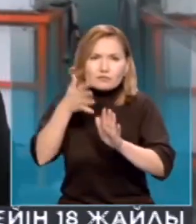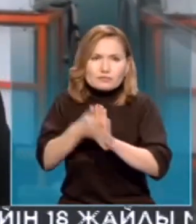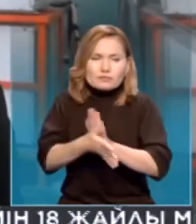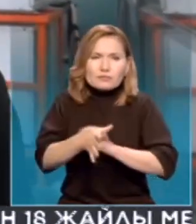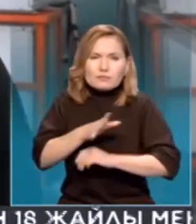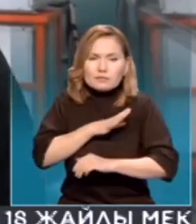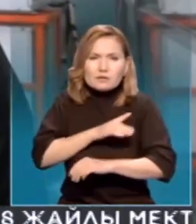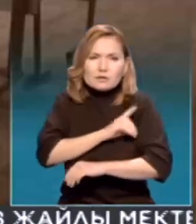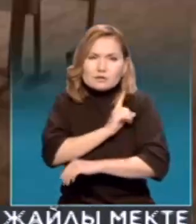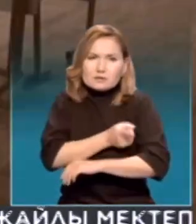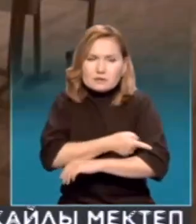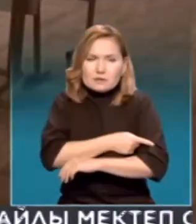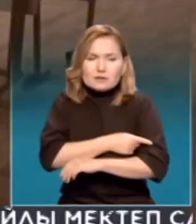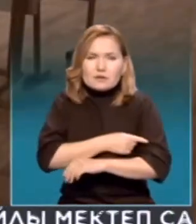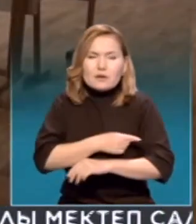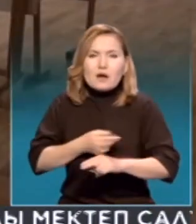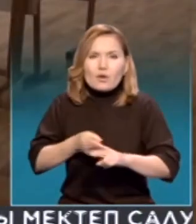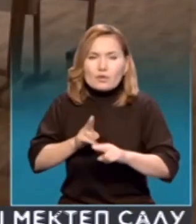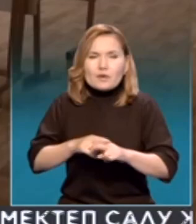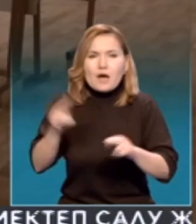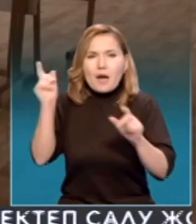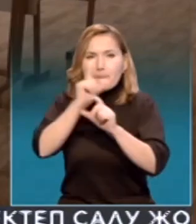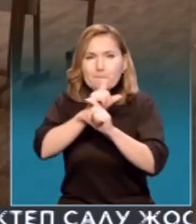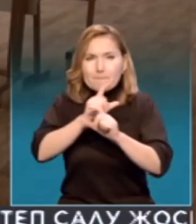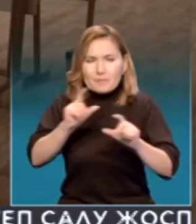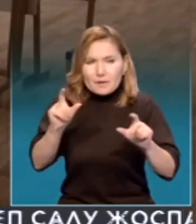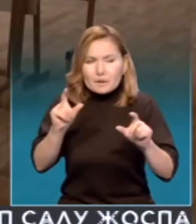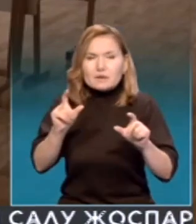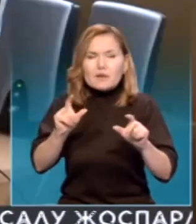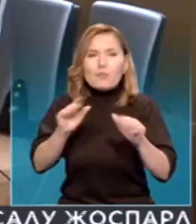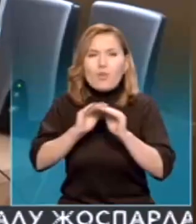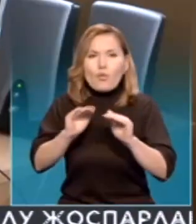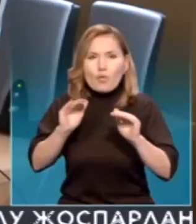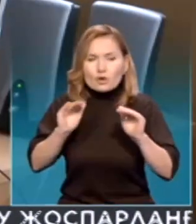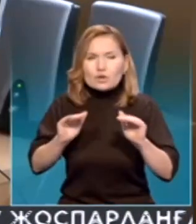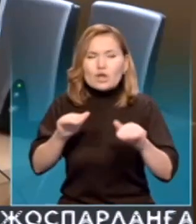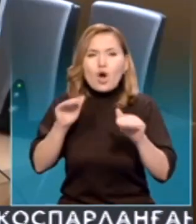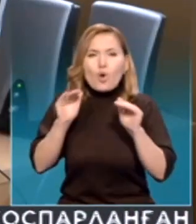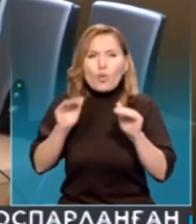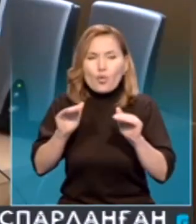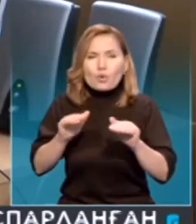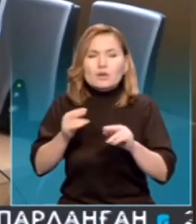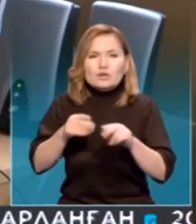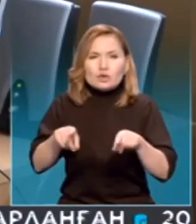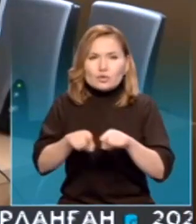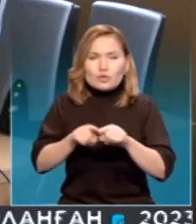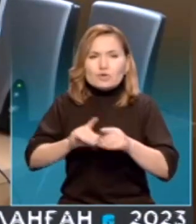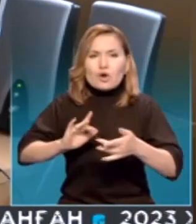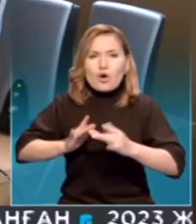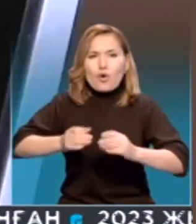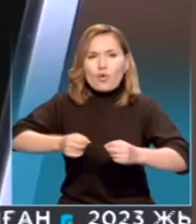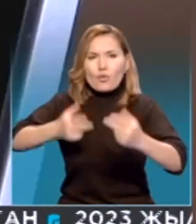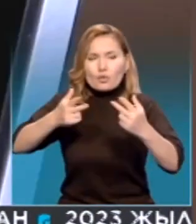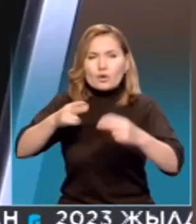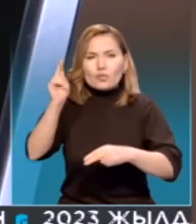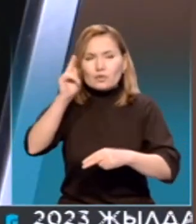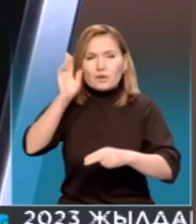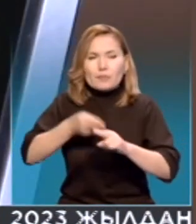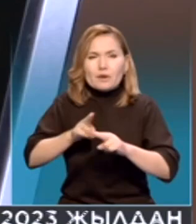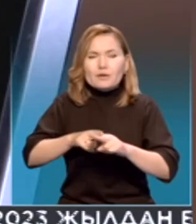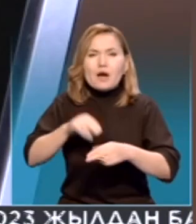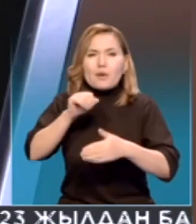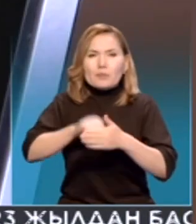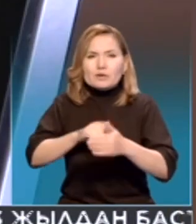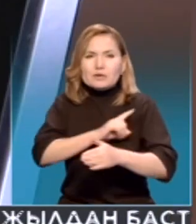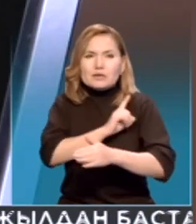Енді шыдап жатырық. Мектеп оқушылары мен колледж студенттері ертеңде онлайн оқиды. Себебі дауылды ескерту жарияланды. Жүк